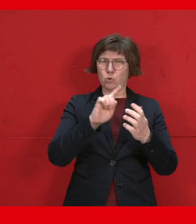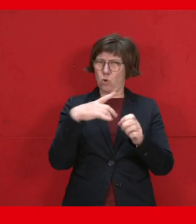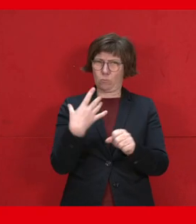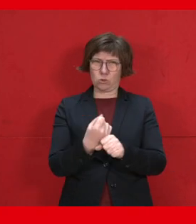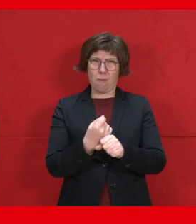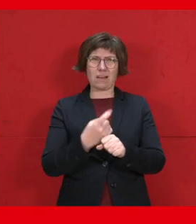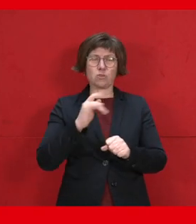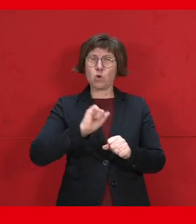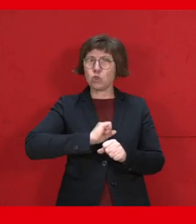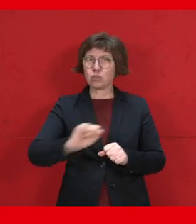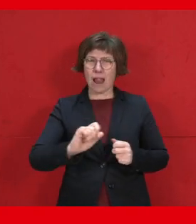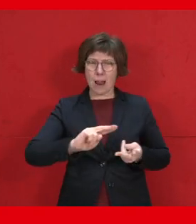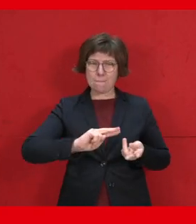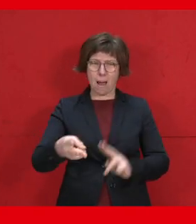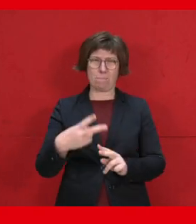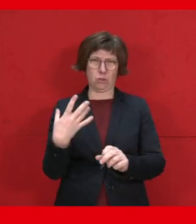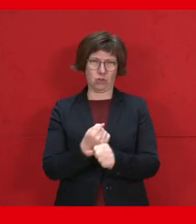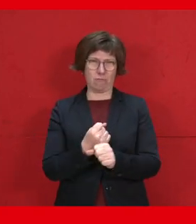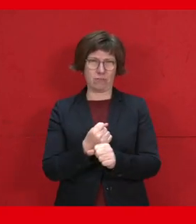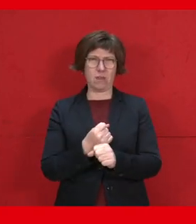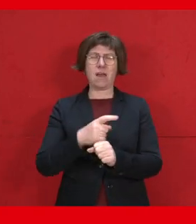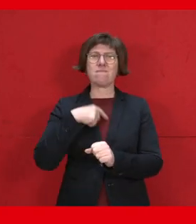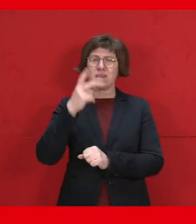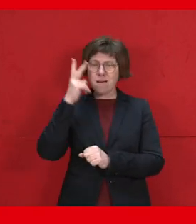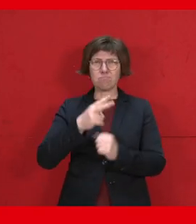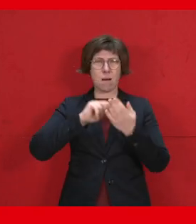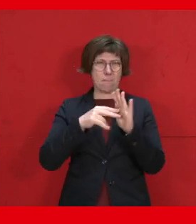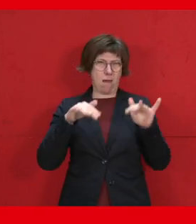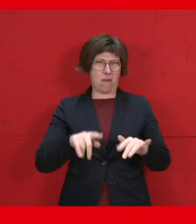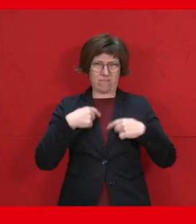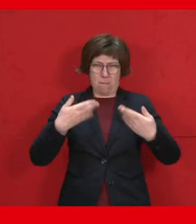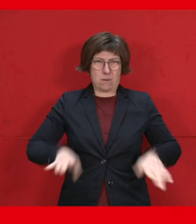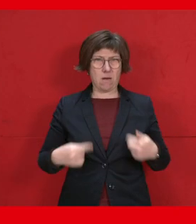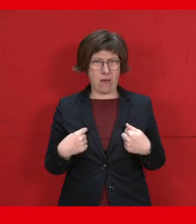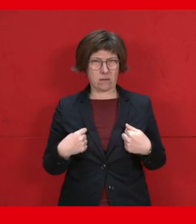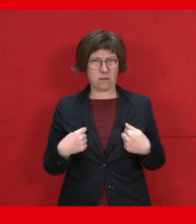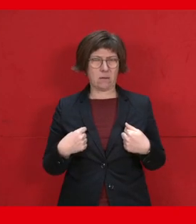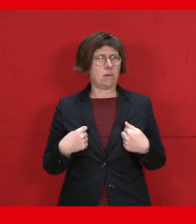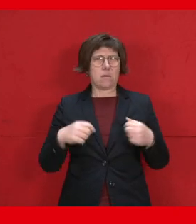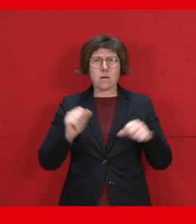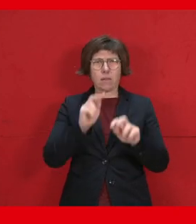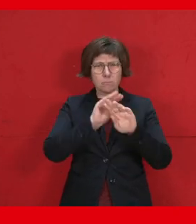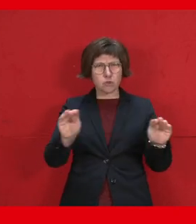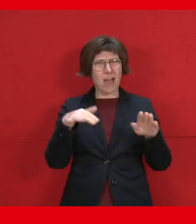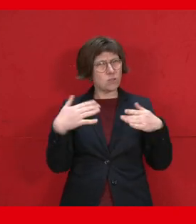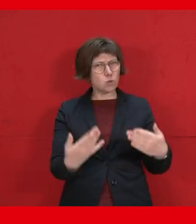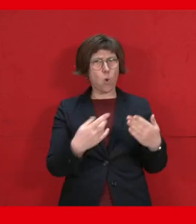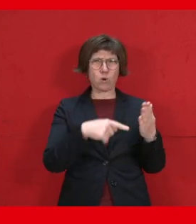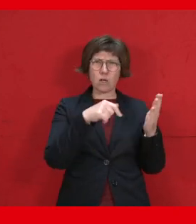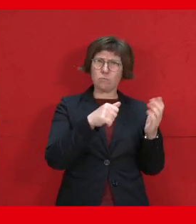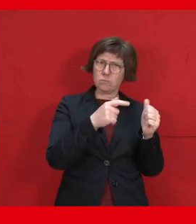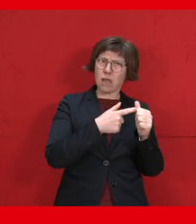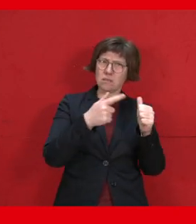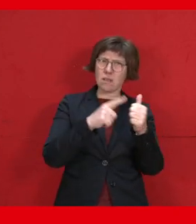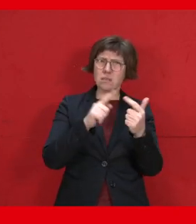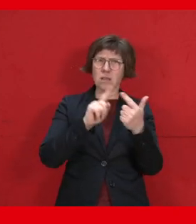das in so kurzer Zeit auch geschieht. Wir haben dazu einen Plan, wir sind dazu bereit und wir können auch jedem sagen, dabei wird es gelingen, dass